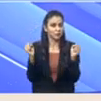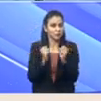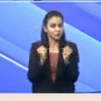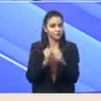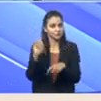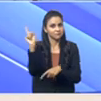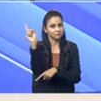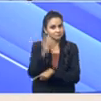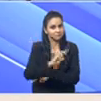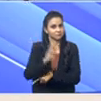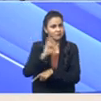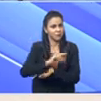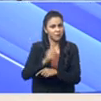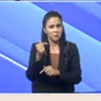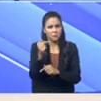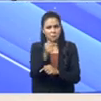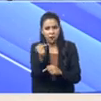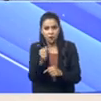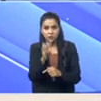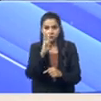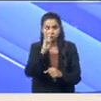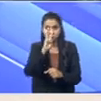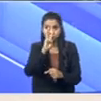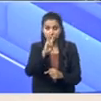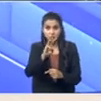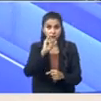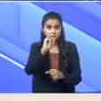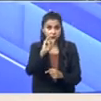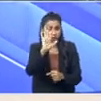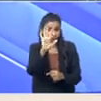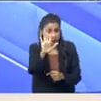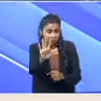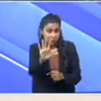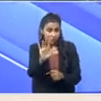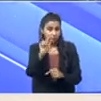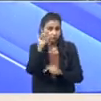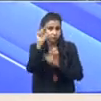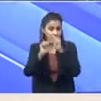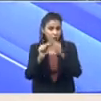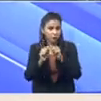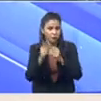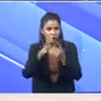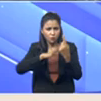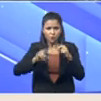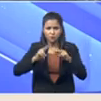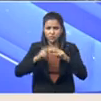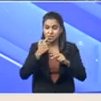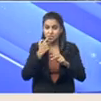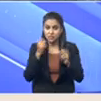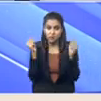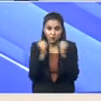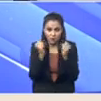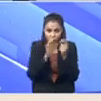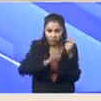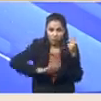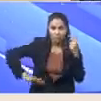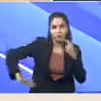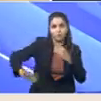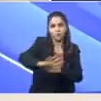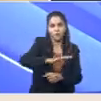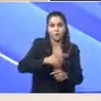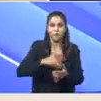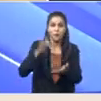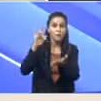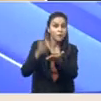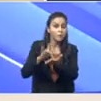दिन, -65 डिग्री तापमान, चारों तरफ बर्फ की सफेद चादर और